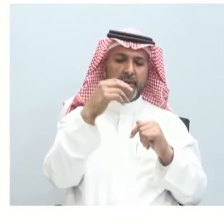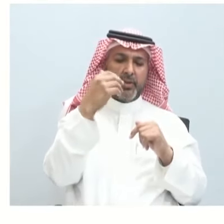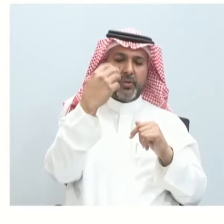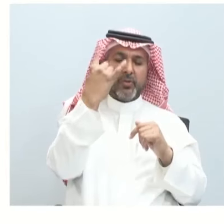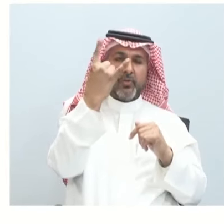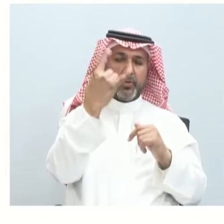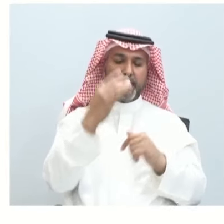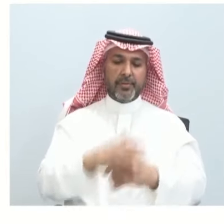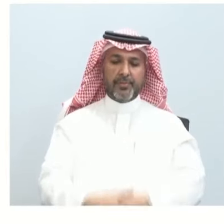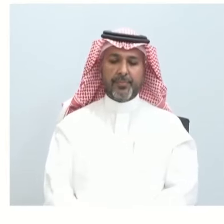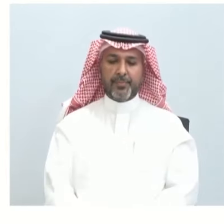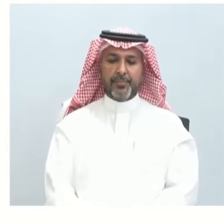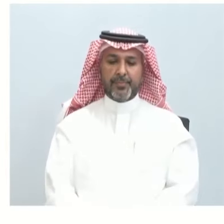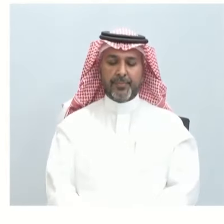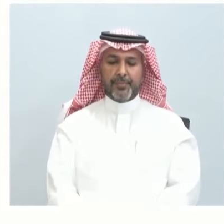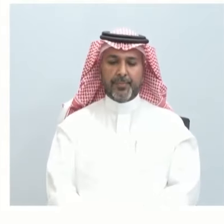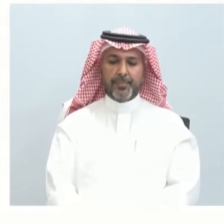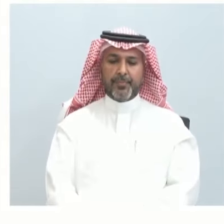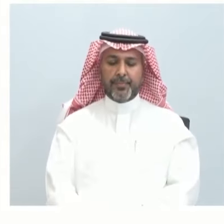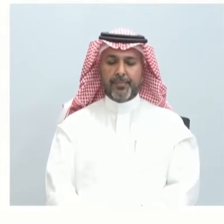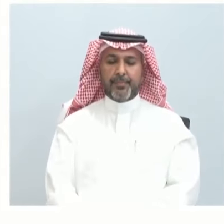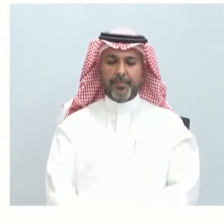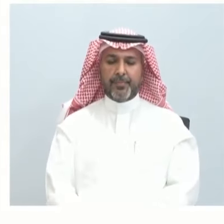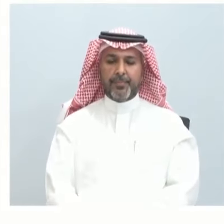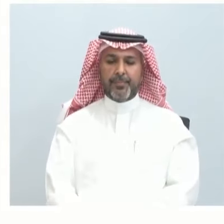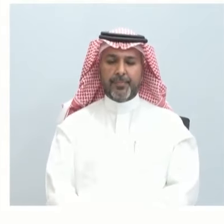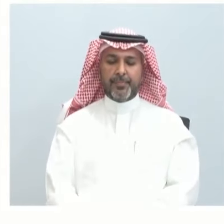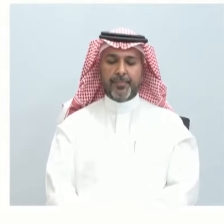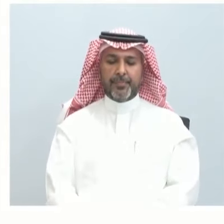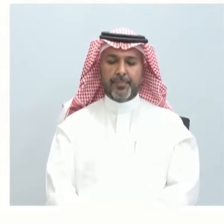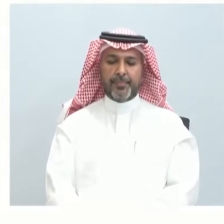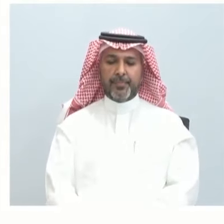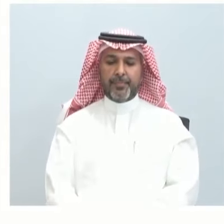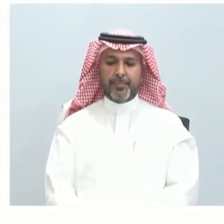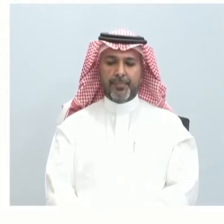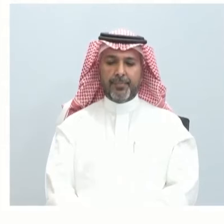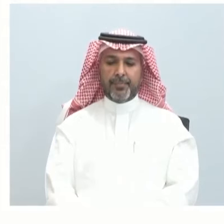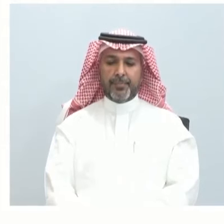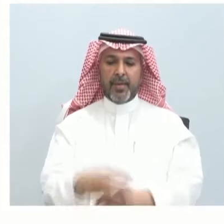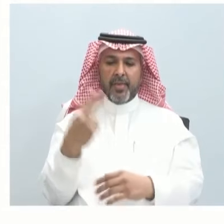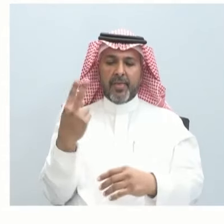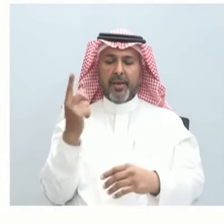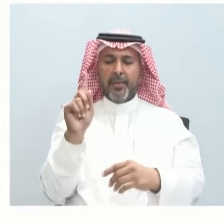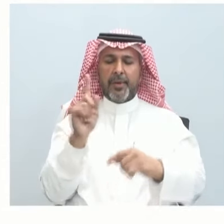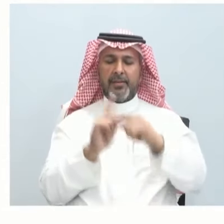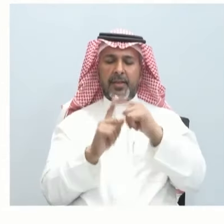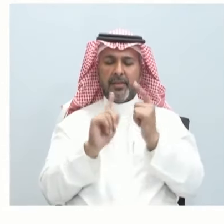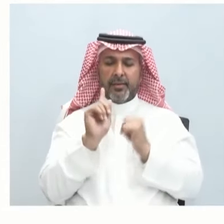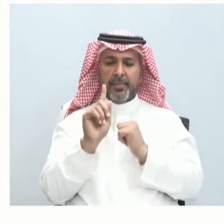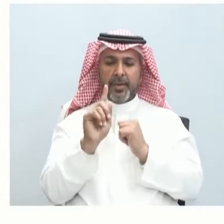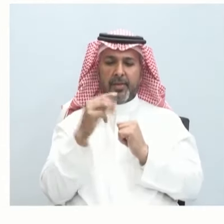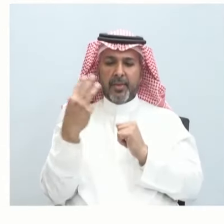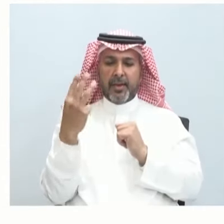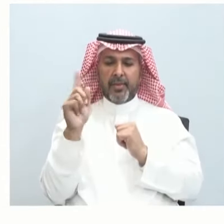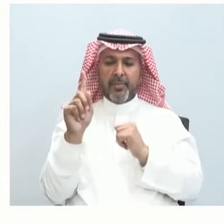القيمه نبدا بالاجراء الجمع ثلاثه باء هنا اجراء عمليه جمع اثنين زائد باء تساوي ثلاثه